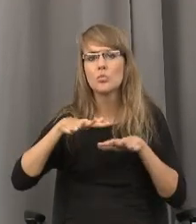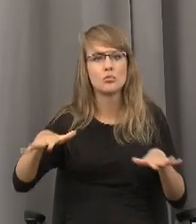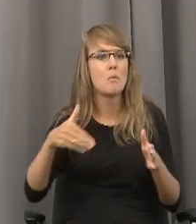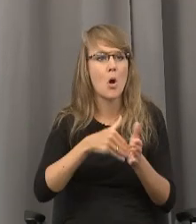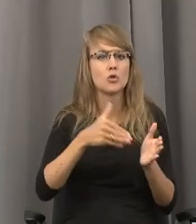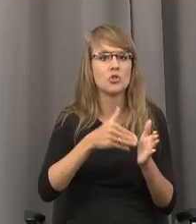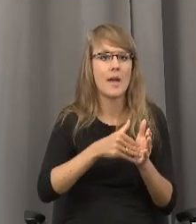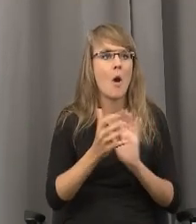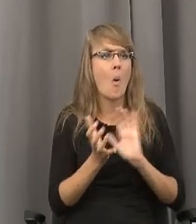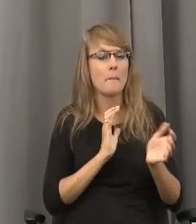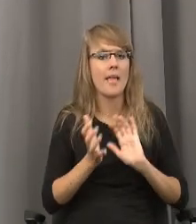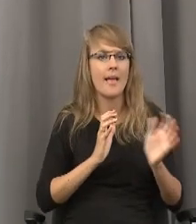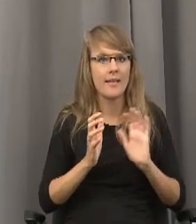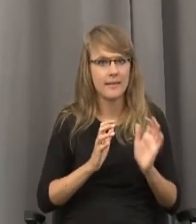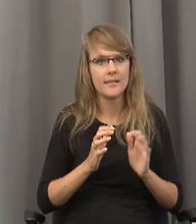od opieki.